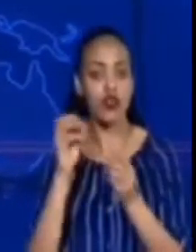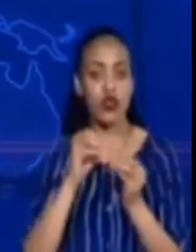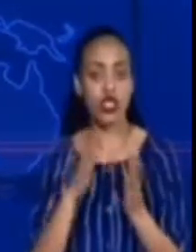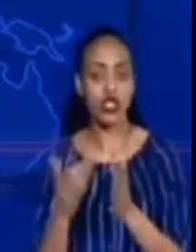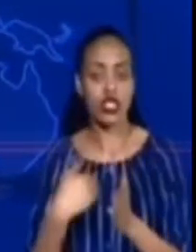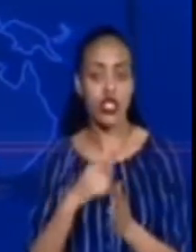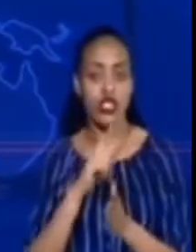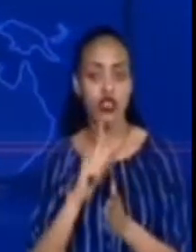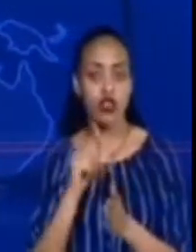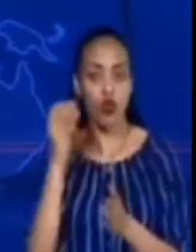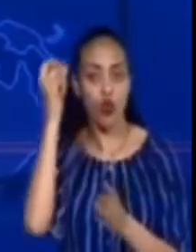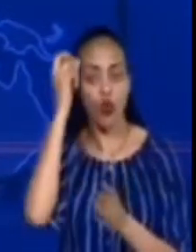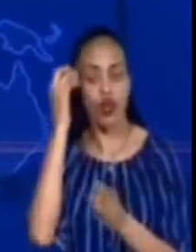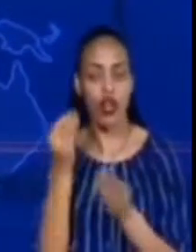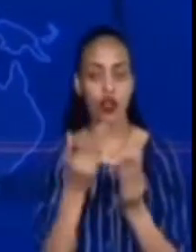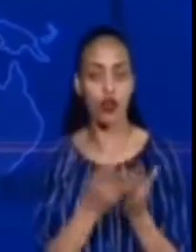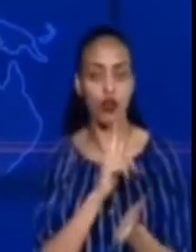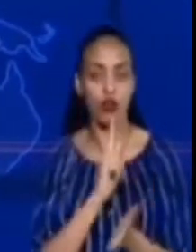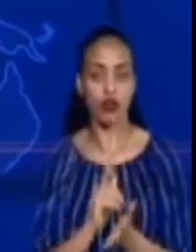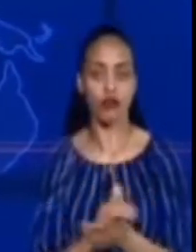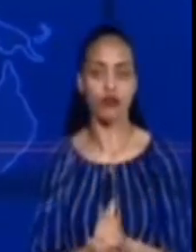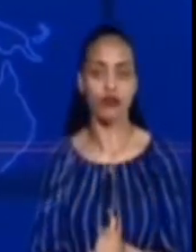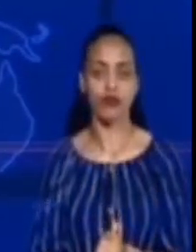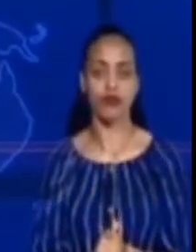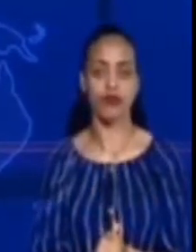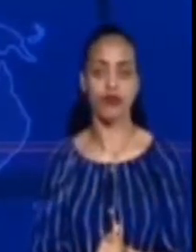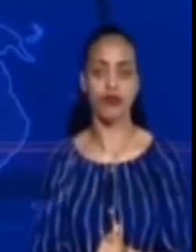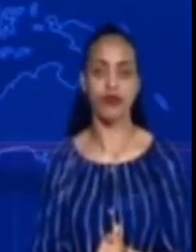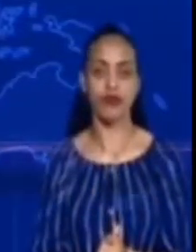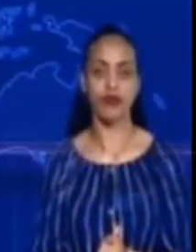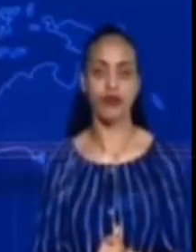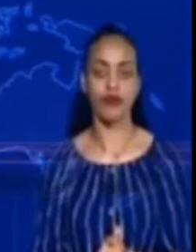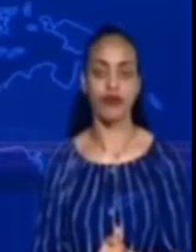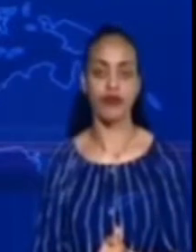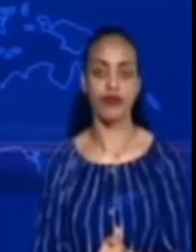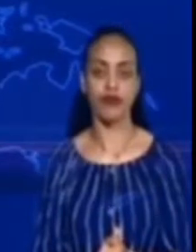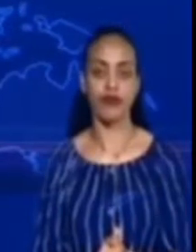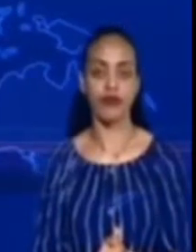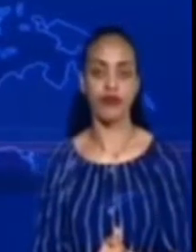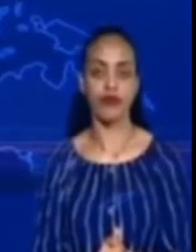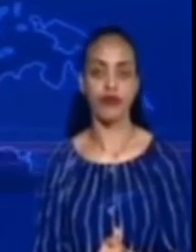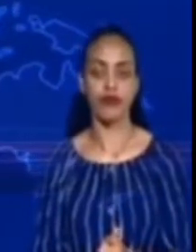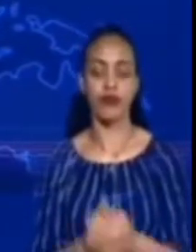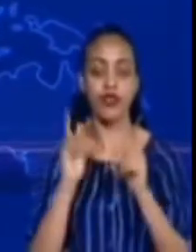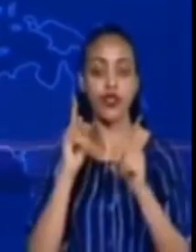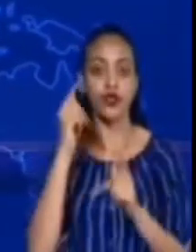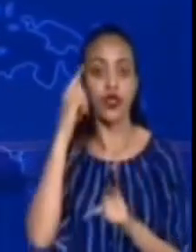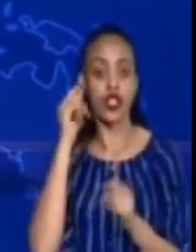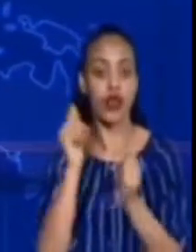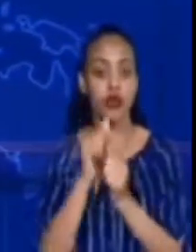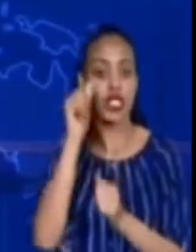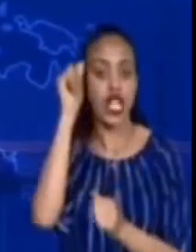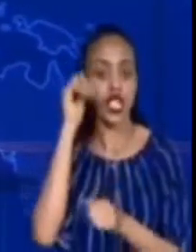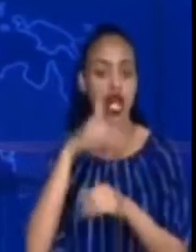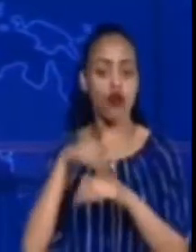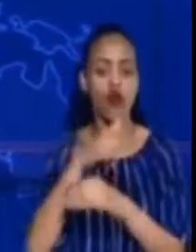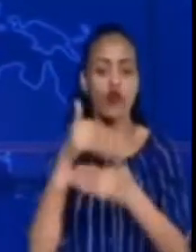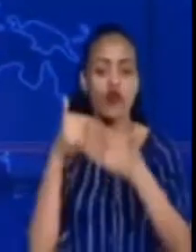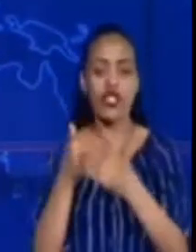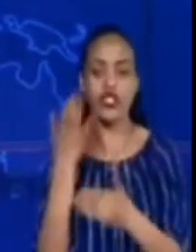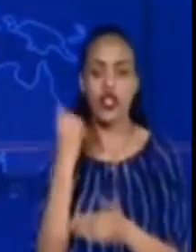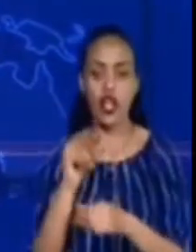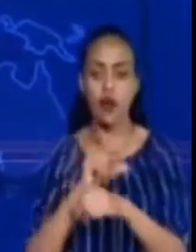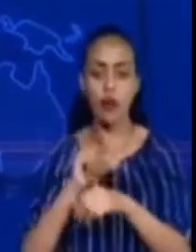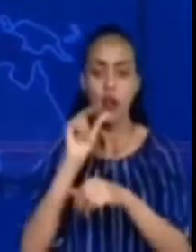ዩት እኔ ትላንትና ዶክተር ዘበነን ስላደነኩት ስለወደድኩት ወይ ተማሩት ማለት ነው